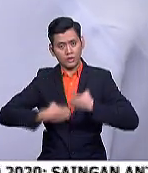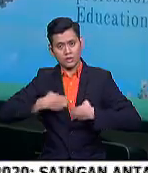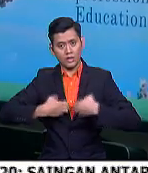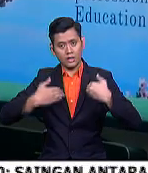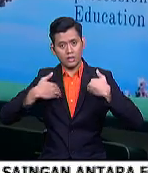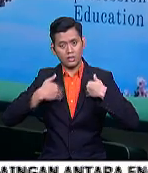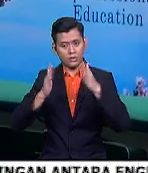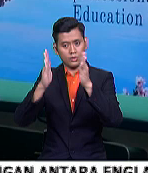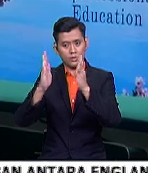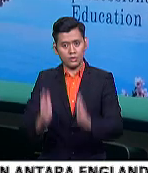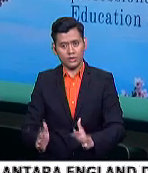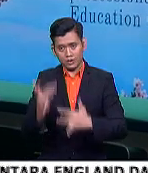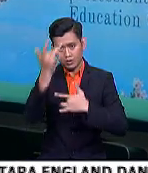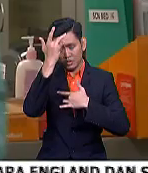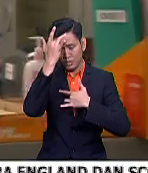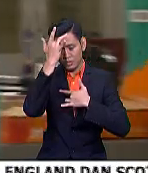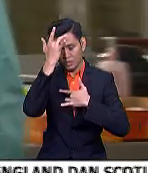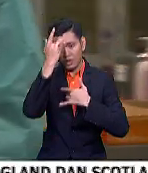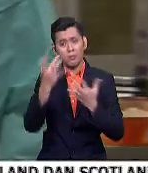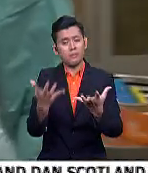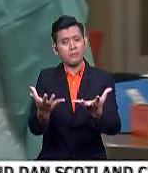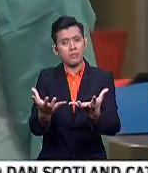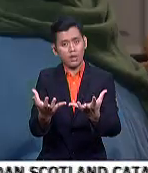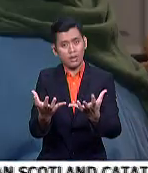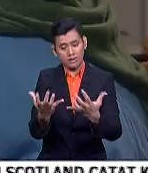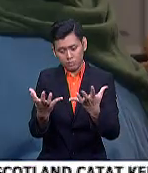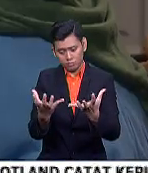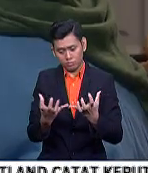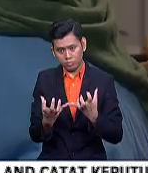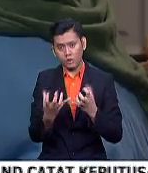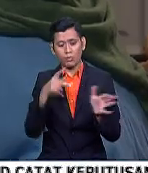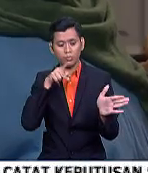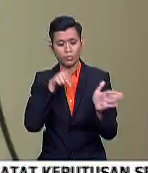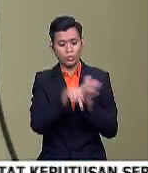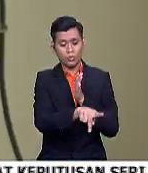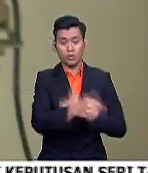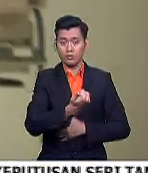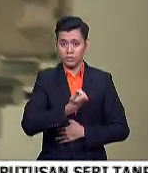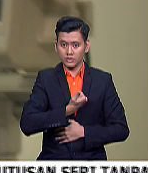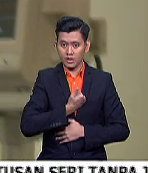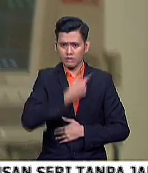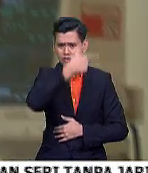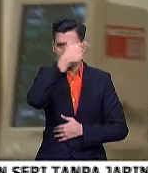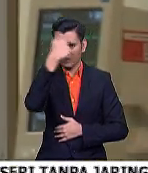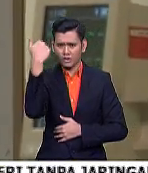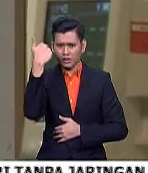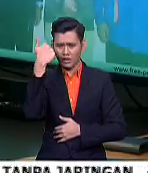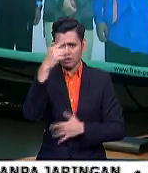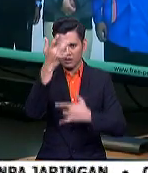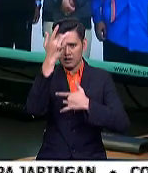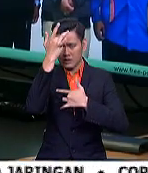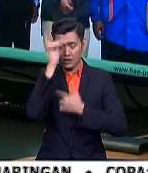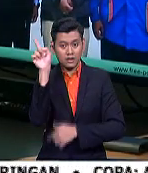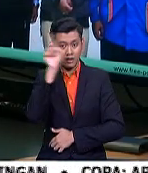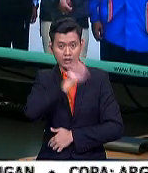yang dijumpai ingin membunuh diri. Kesan daripada ketakutan yang melampau terhadap jangkitan COVID ini begitu